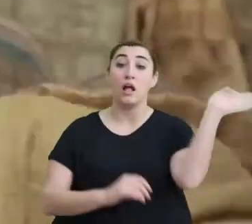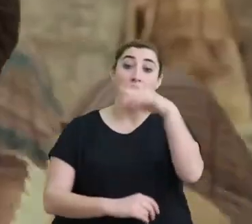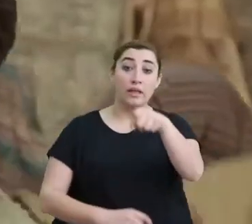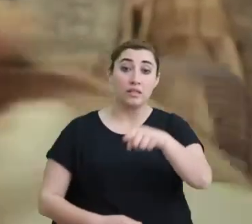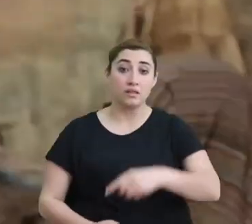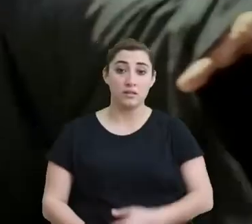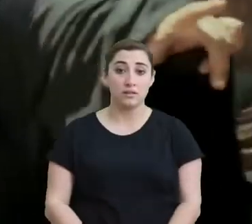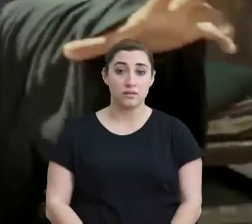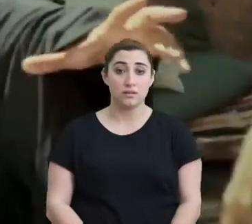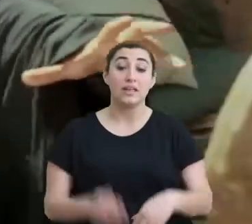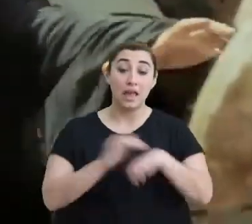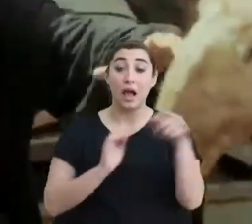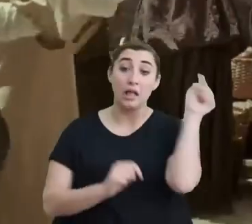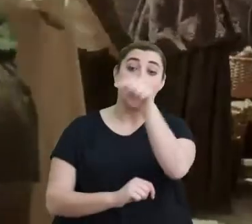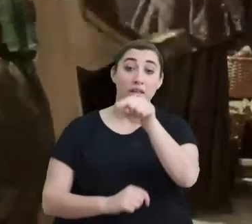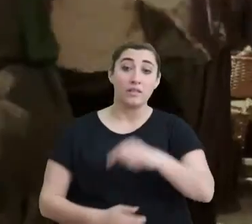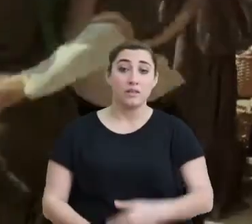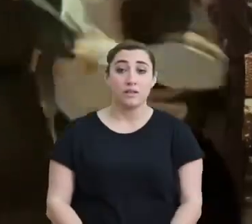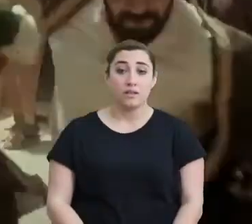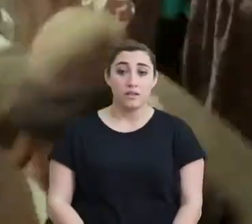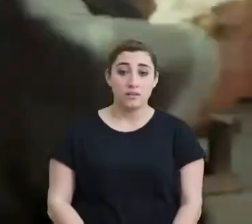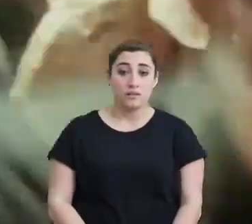Yakalayın! Esmer adam heybesini attı, kaçıyor.